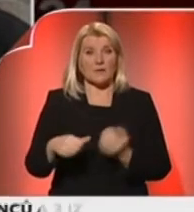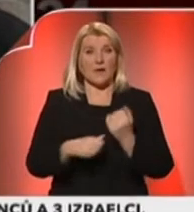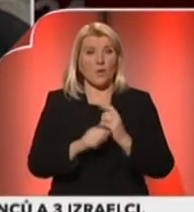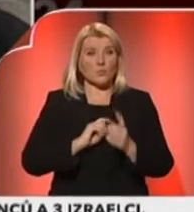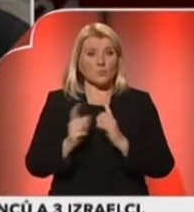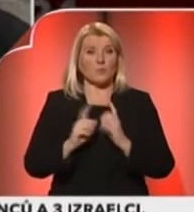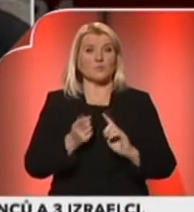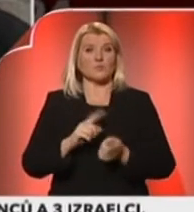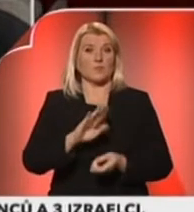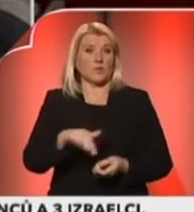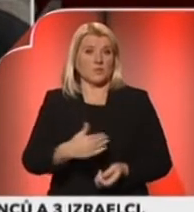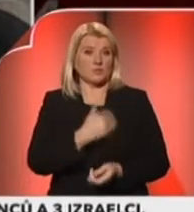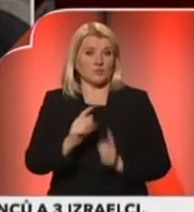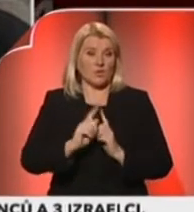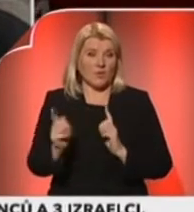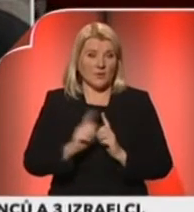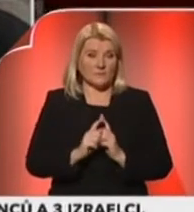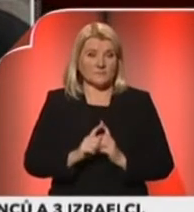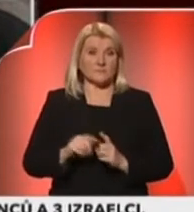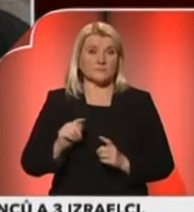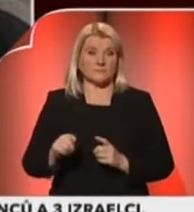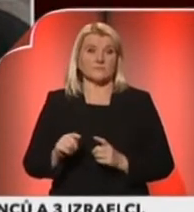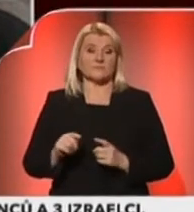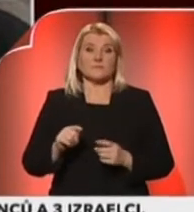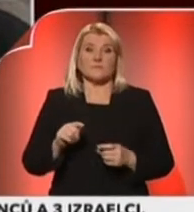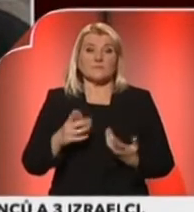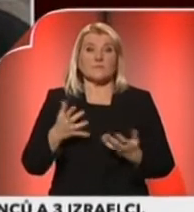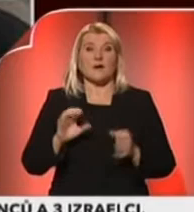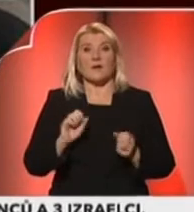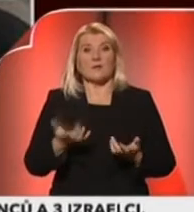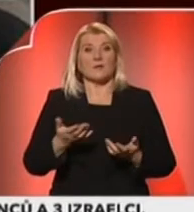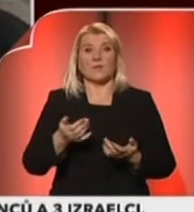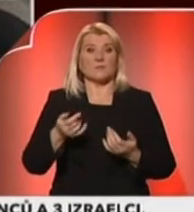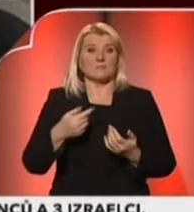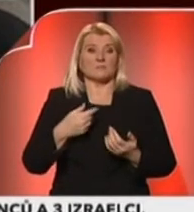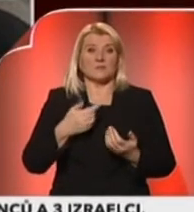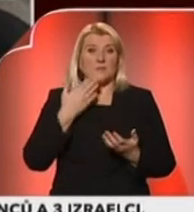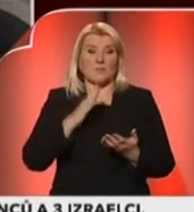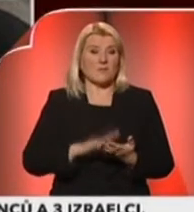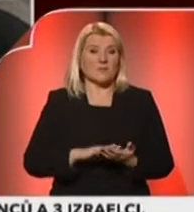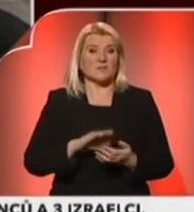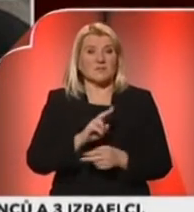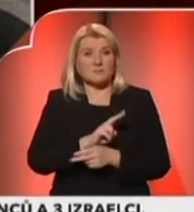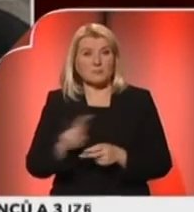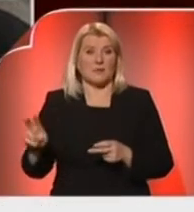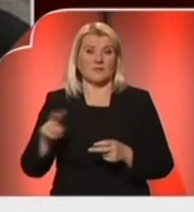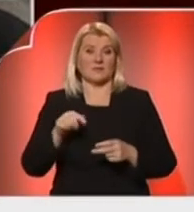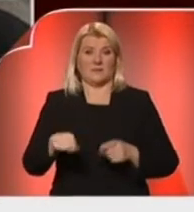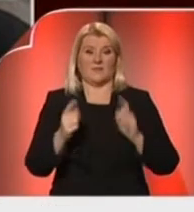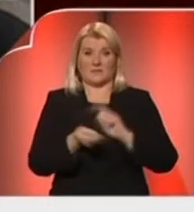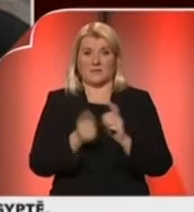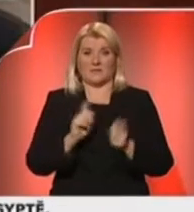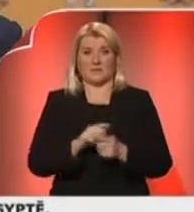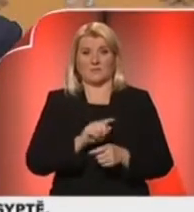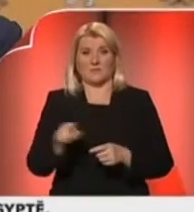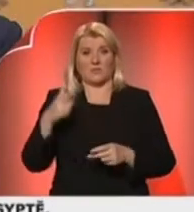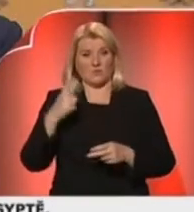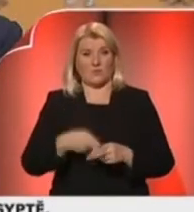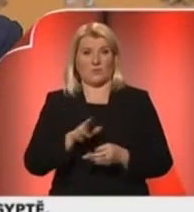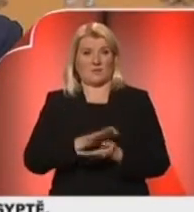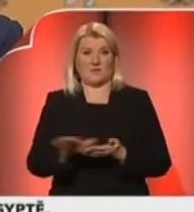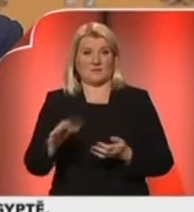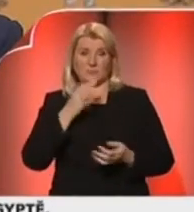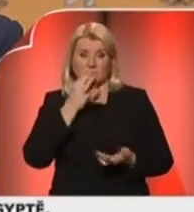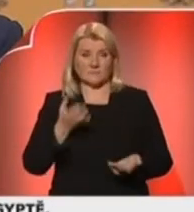autobusy pro školáky, a to jsou známé věci, ale nedokázali jsme dotáhnout tato jednání do konce,